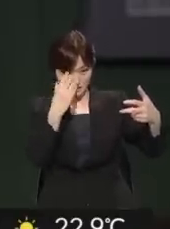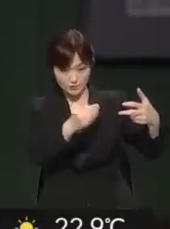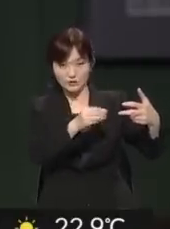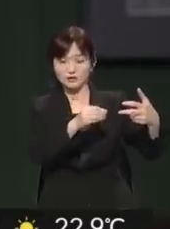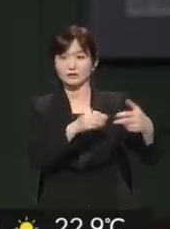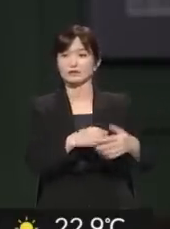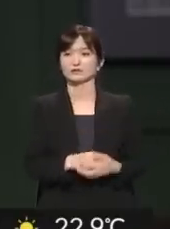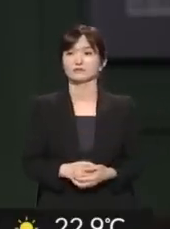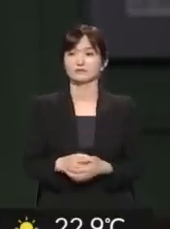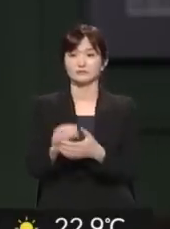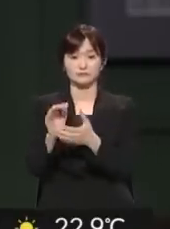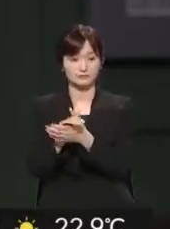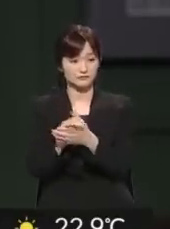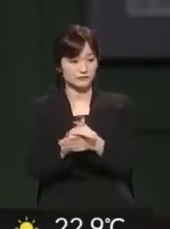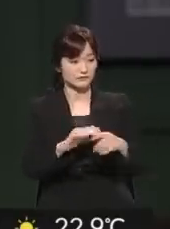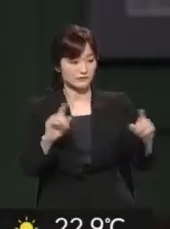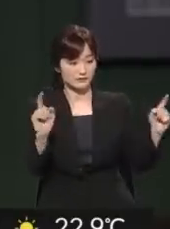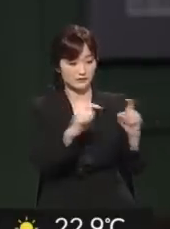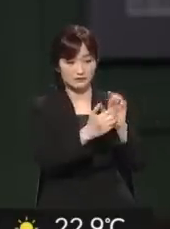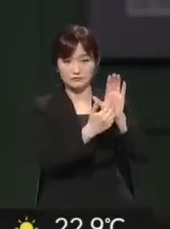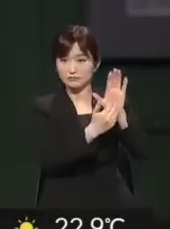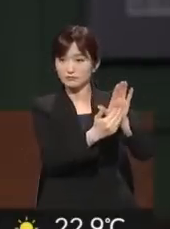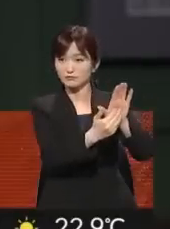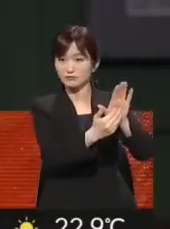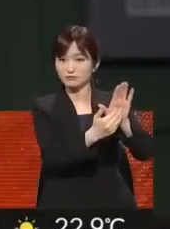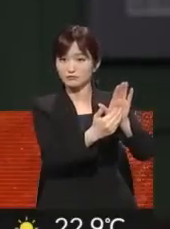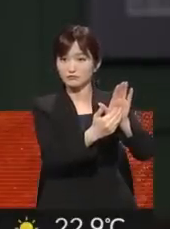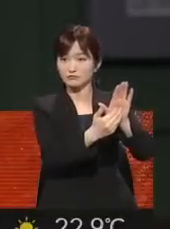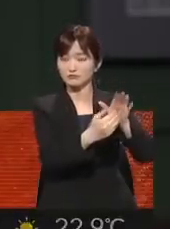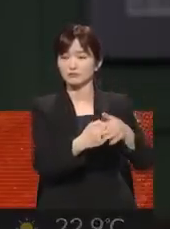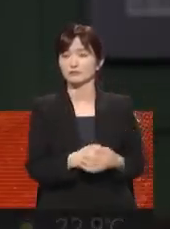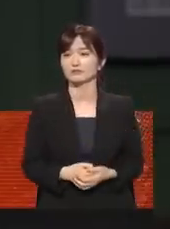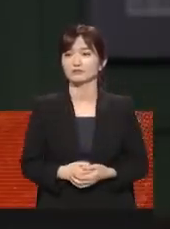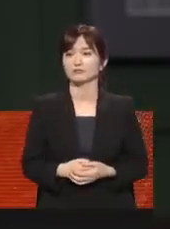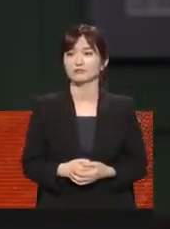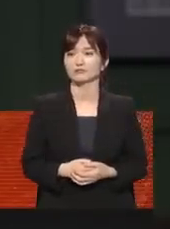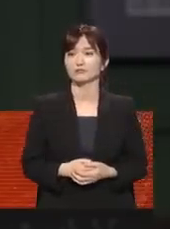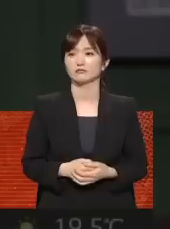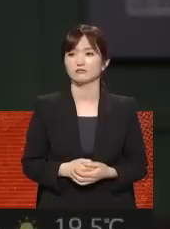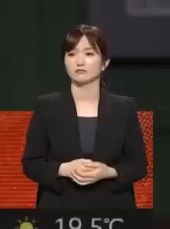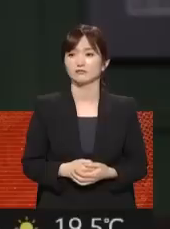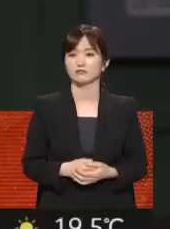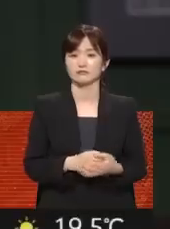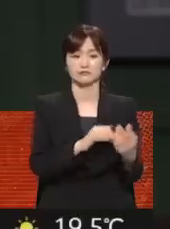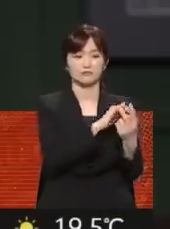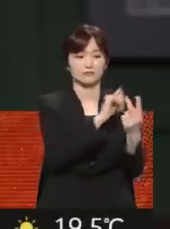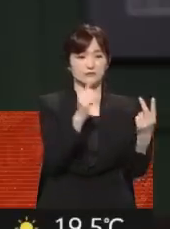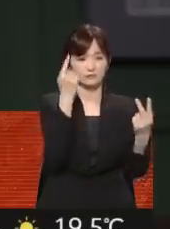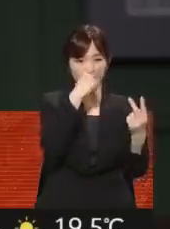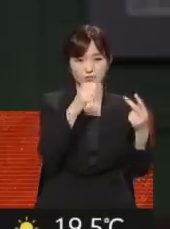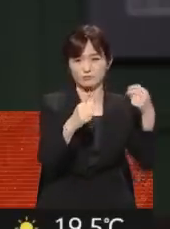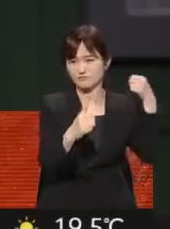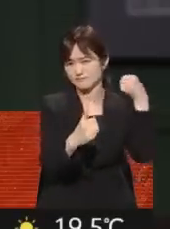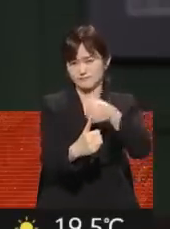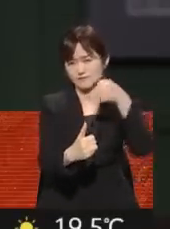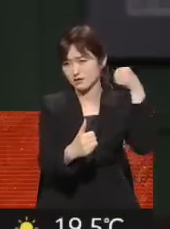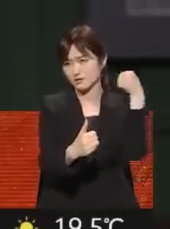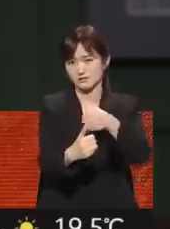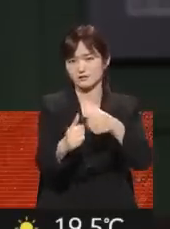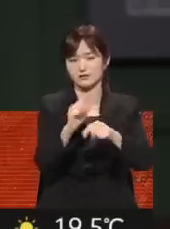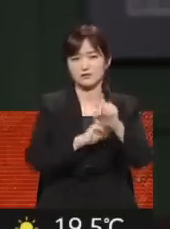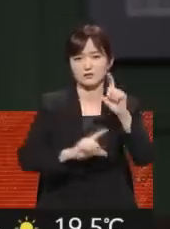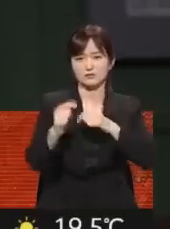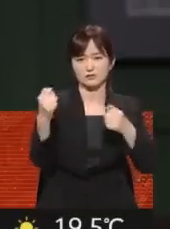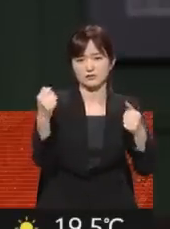하고요이 친구들이 다툼을 말리려고 했는데이 그 사이에 두 명으로부터 각각 얼굴을 두 차례 맞았다는 겁니다이 추가